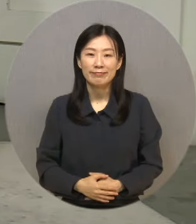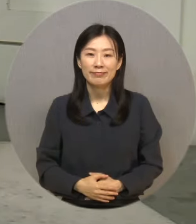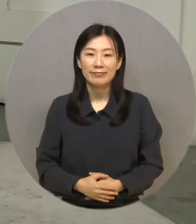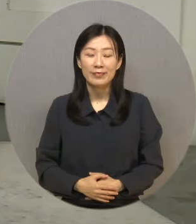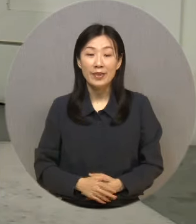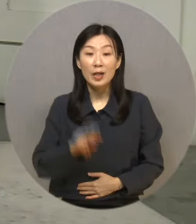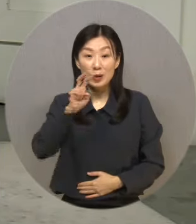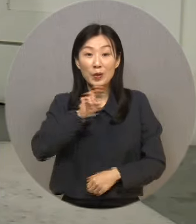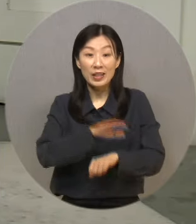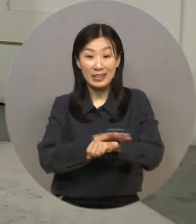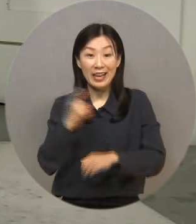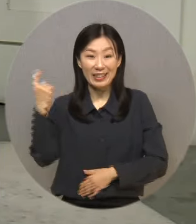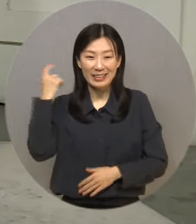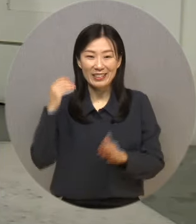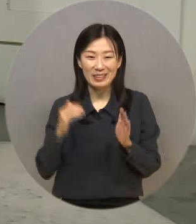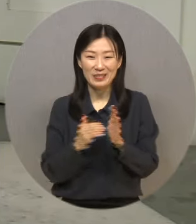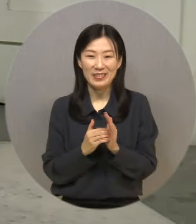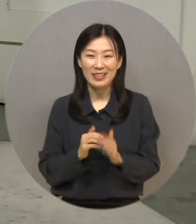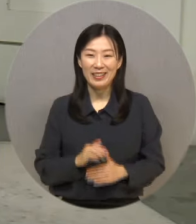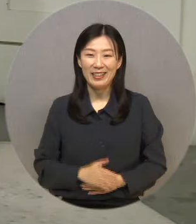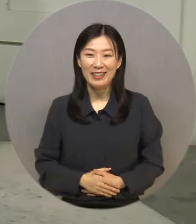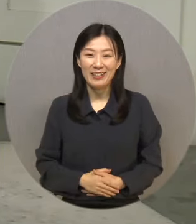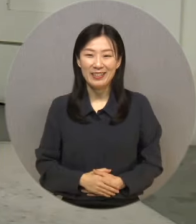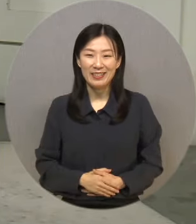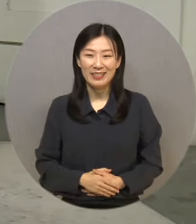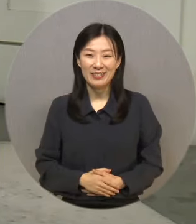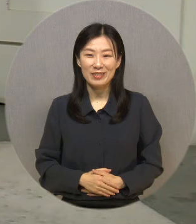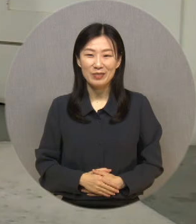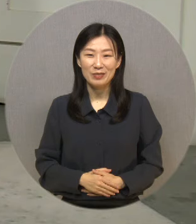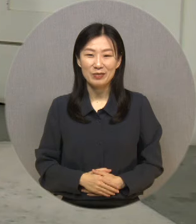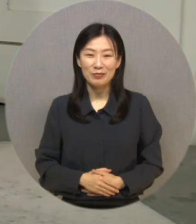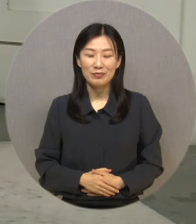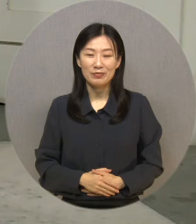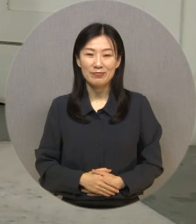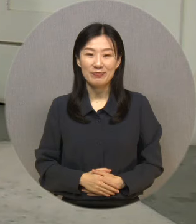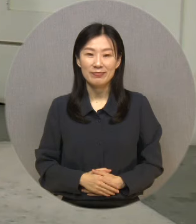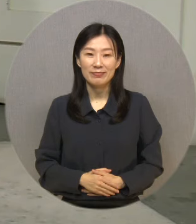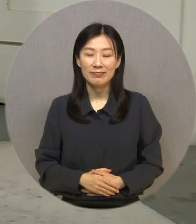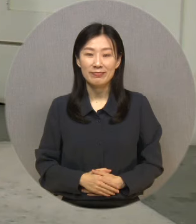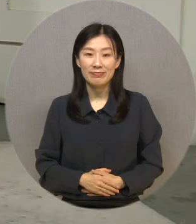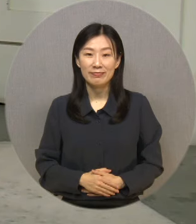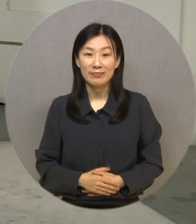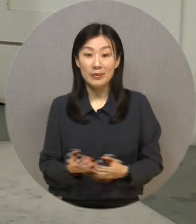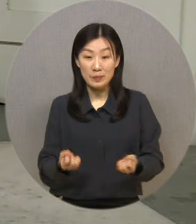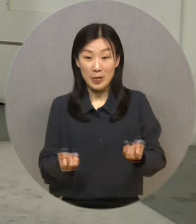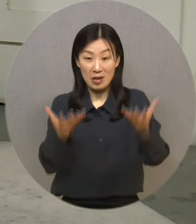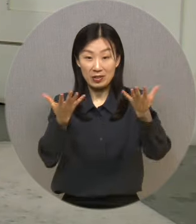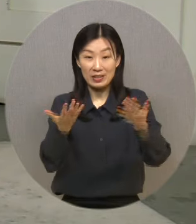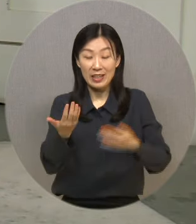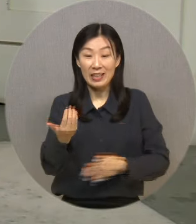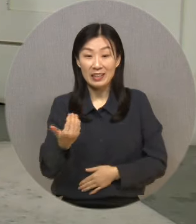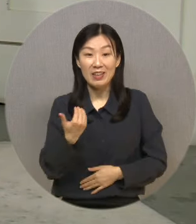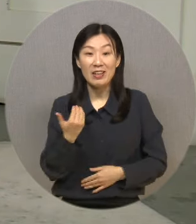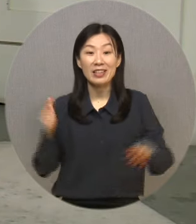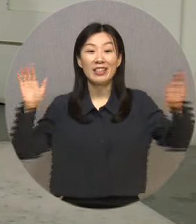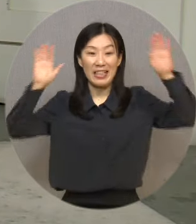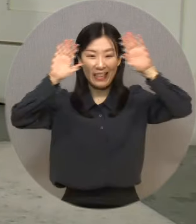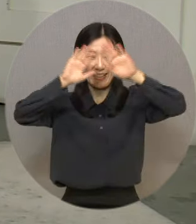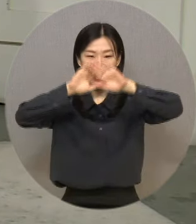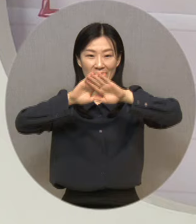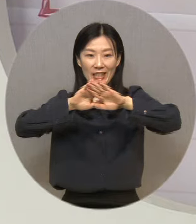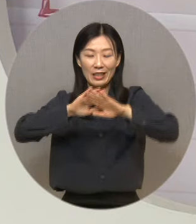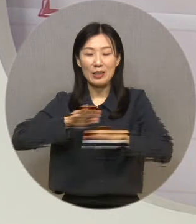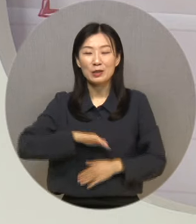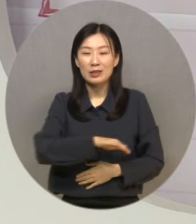잘 들었습니다. 네, 잘 들었습니다. 네. 아 이렇게 저 이제 명절 전야. 네. 네. 우리가